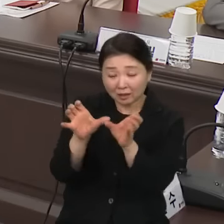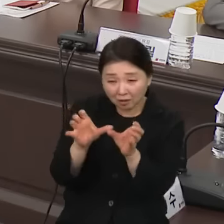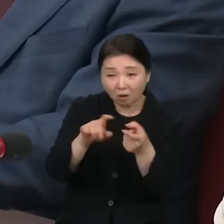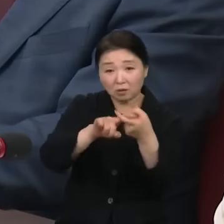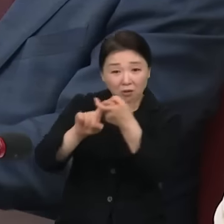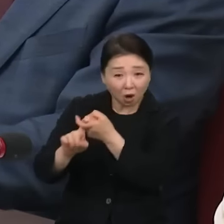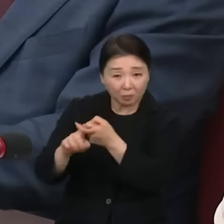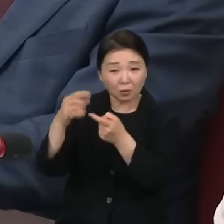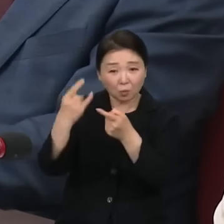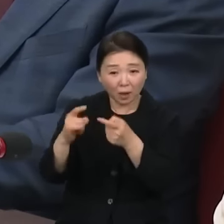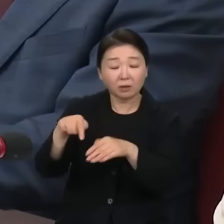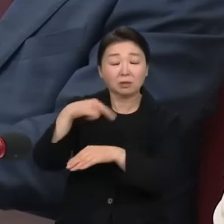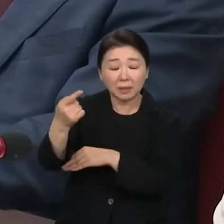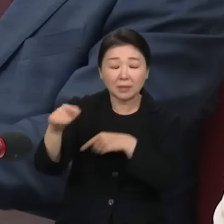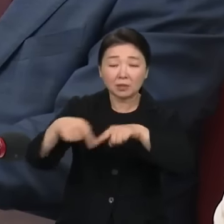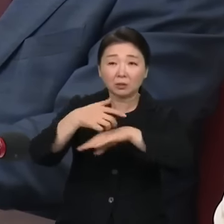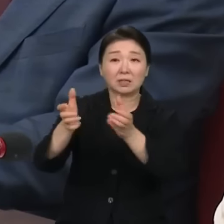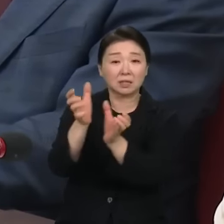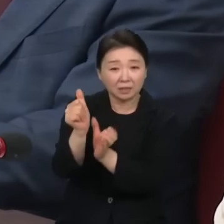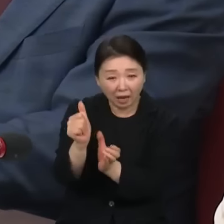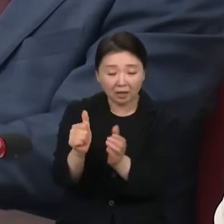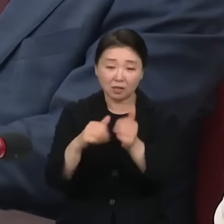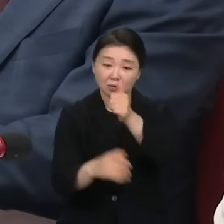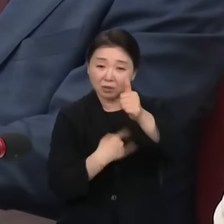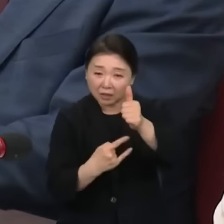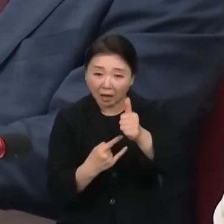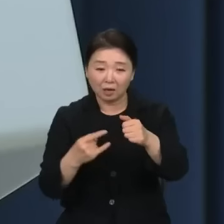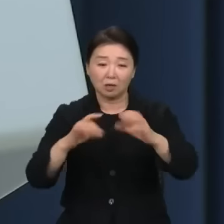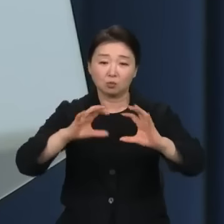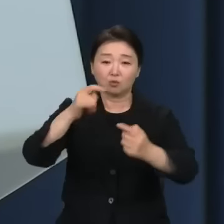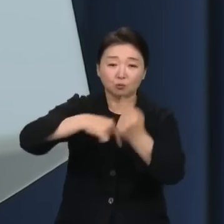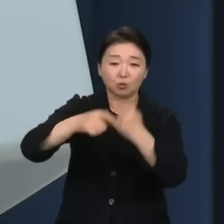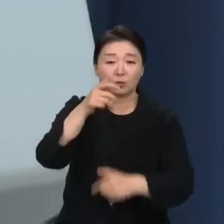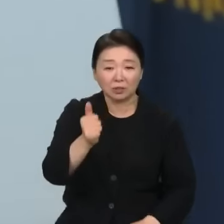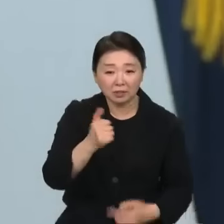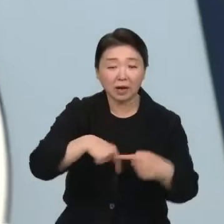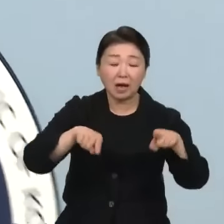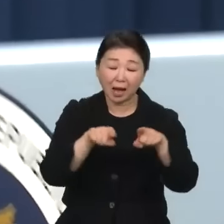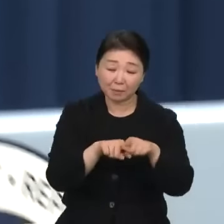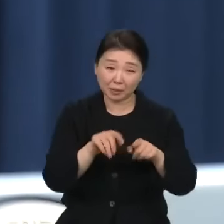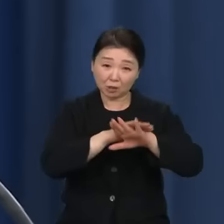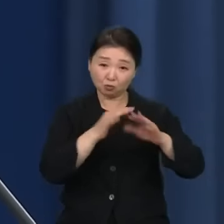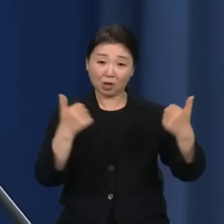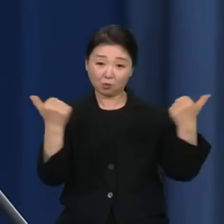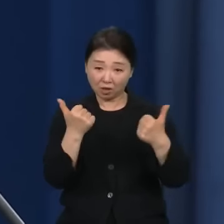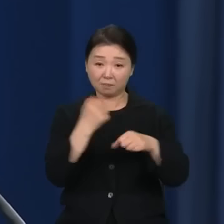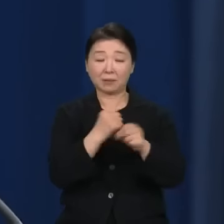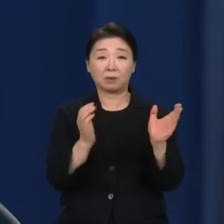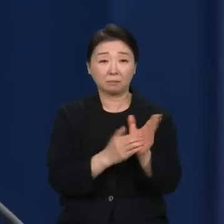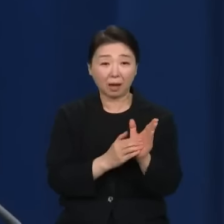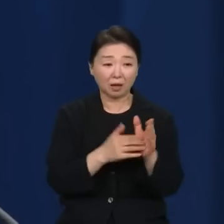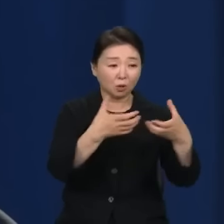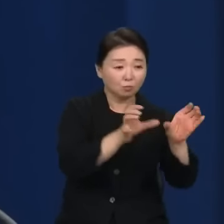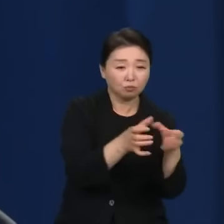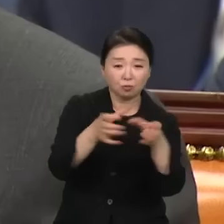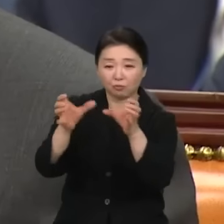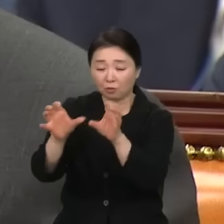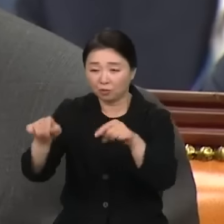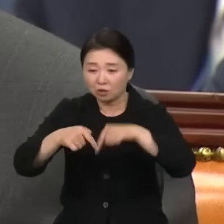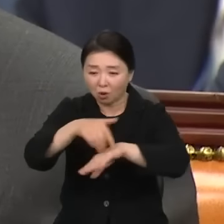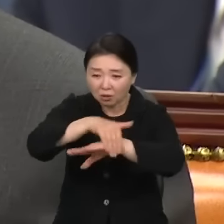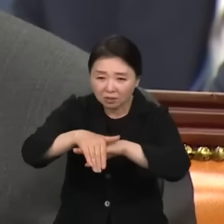추가로 정책실장과 당 정책위의장, 국무조정실장 등이 참여하는 주관회의를 별도로 만들어 부처 간 정책 혼선이